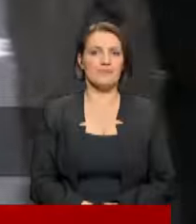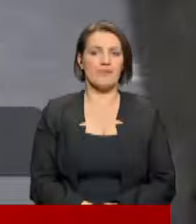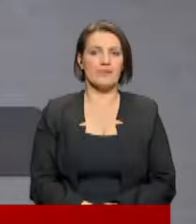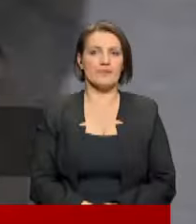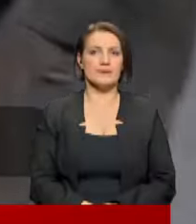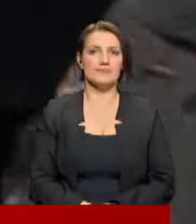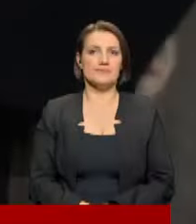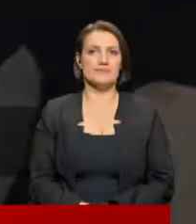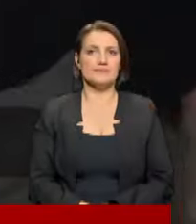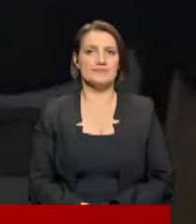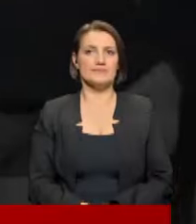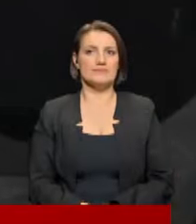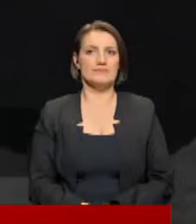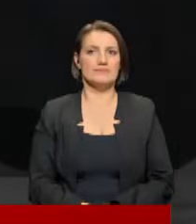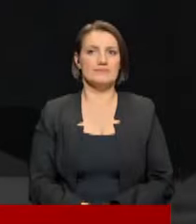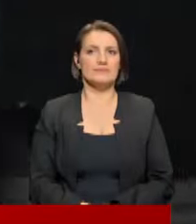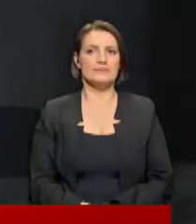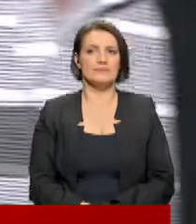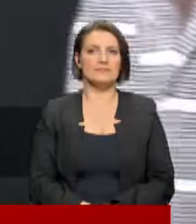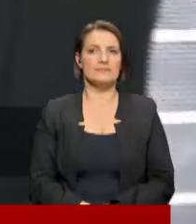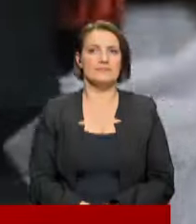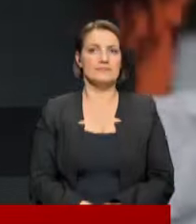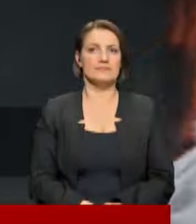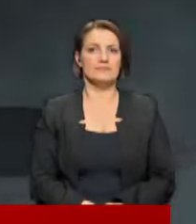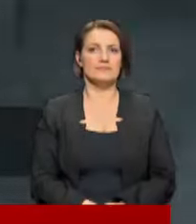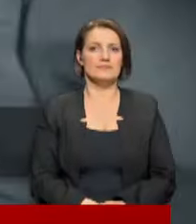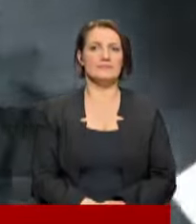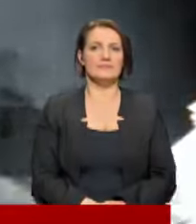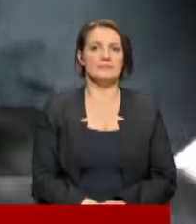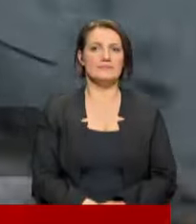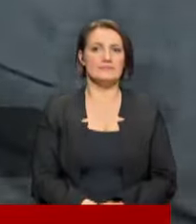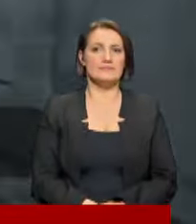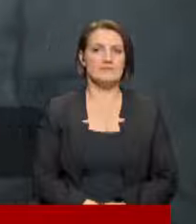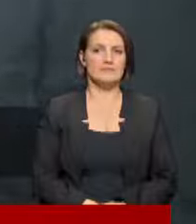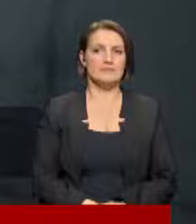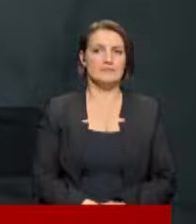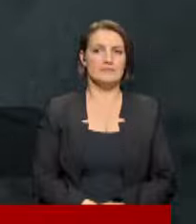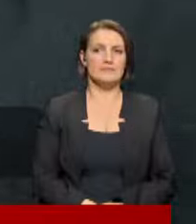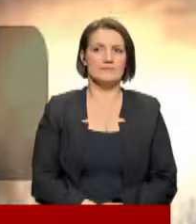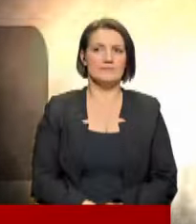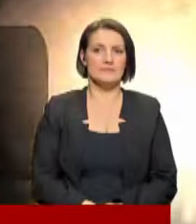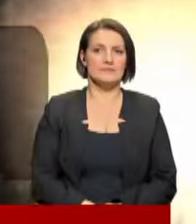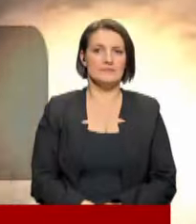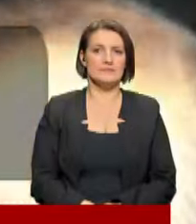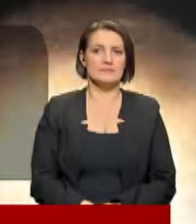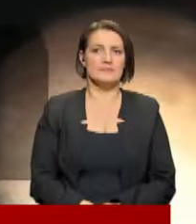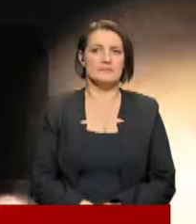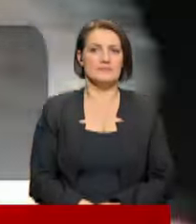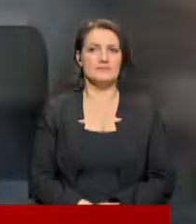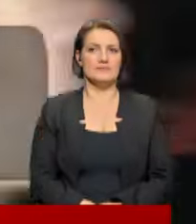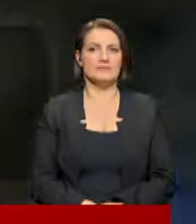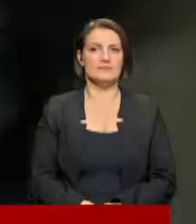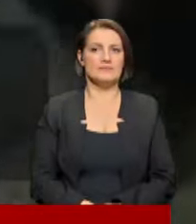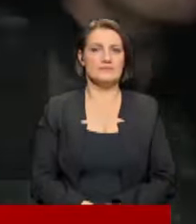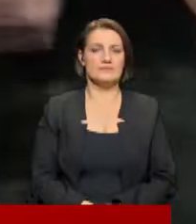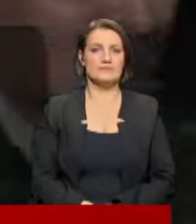İşçiyiz, haklıyız, hakkımızı alırız. Sevgili kardeşim, bak. Benim bu ay 15 bin lira kira